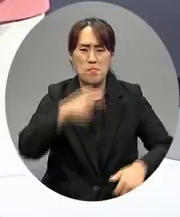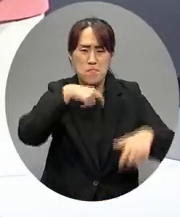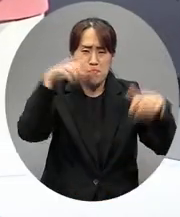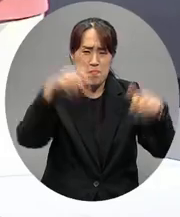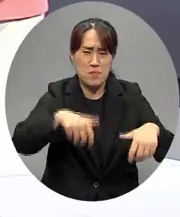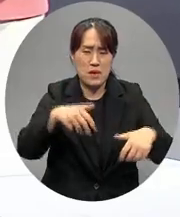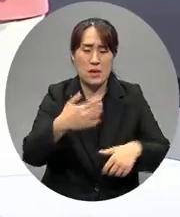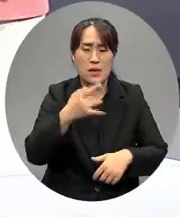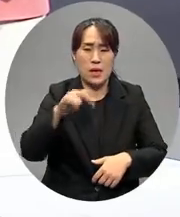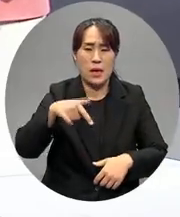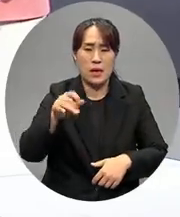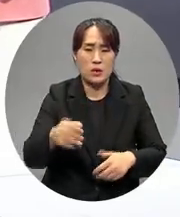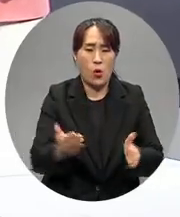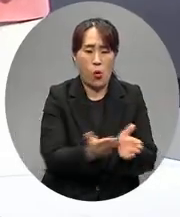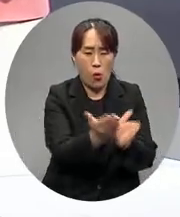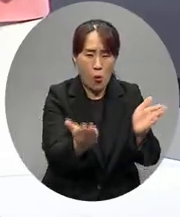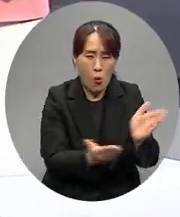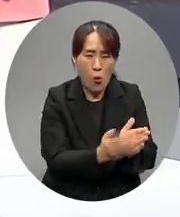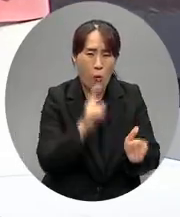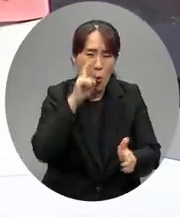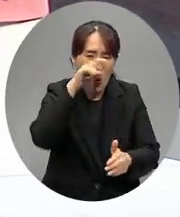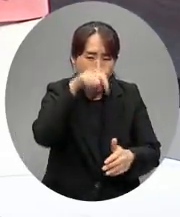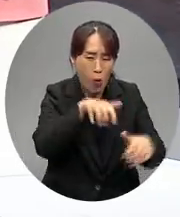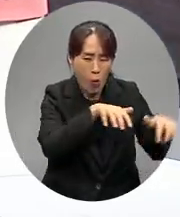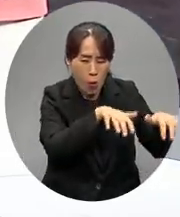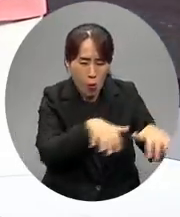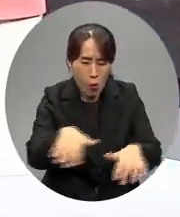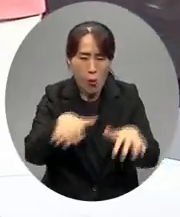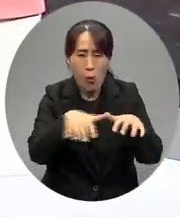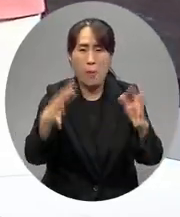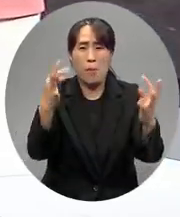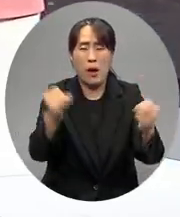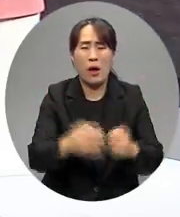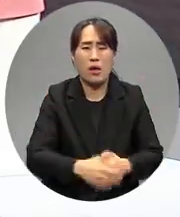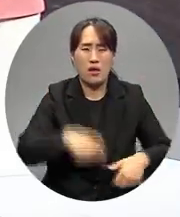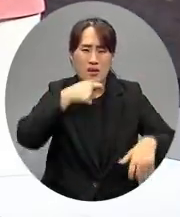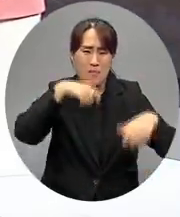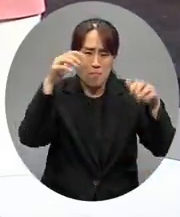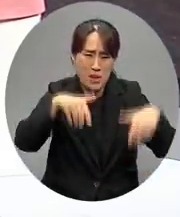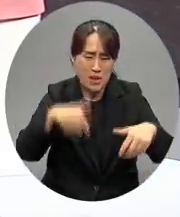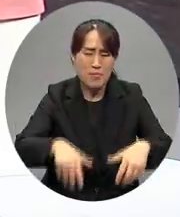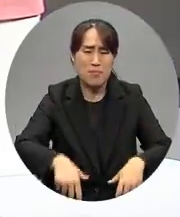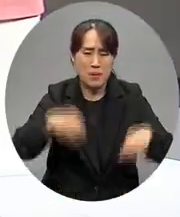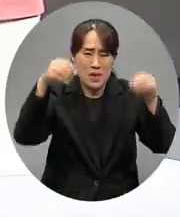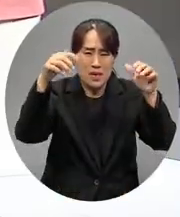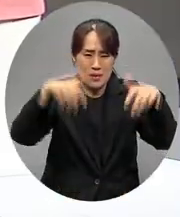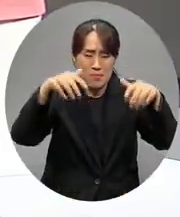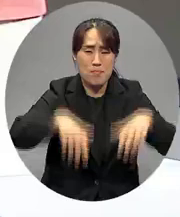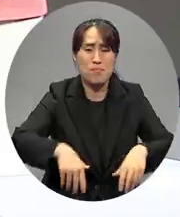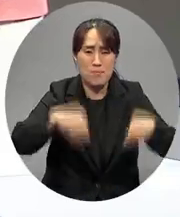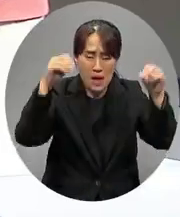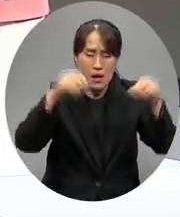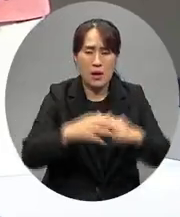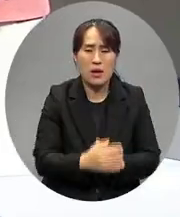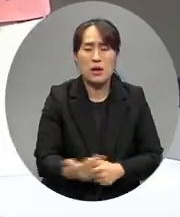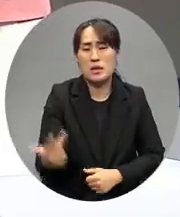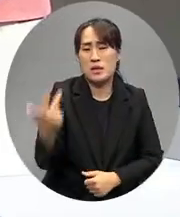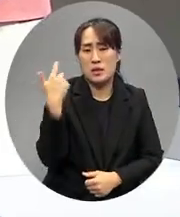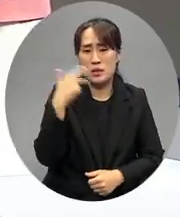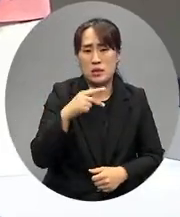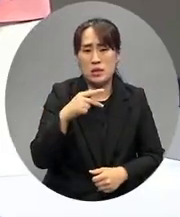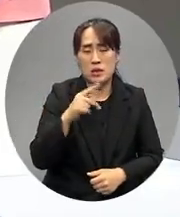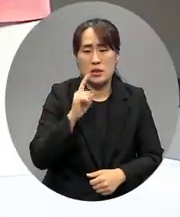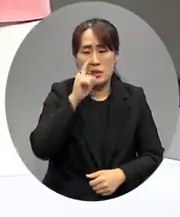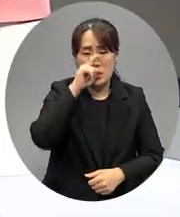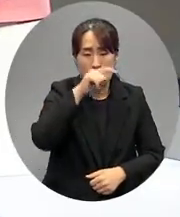집중호우로 대청호에도 많은 양의 쓰레기가 흘러들고 있습니다. 폭우가 내리고 그치길 반복하면서 지난주에만